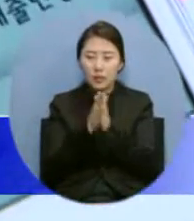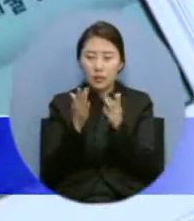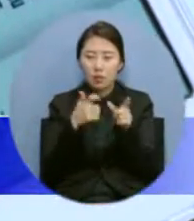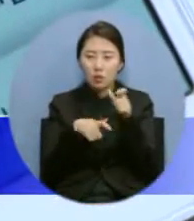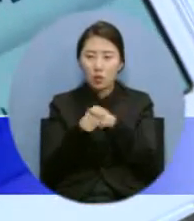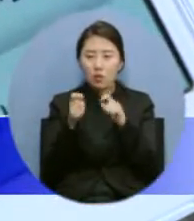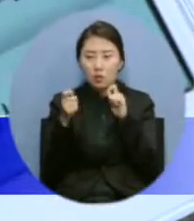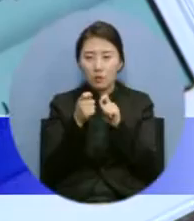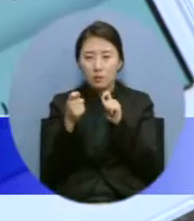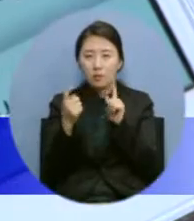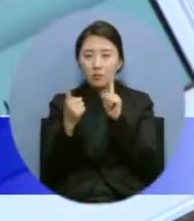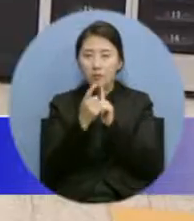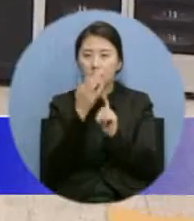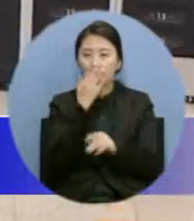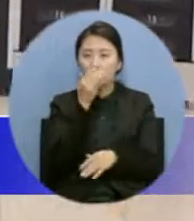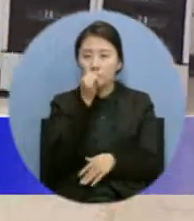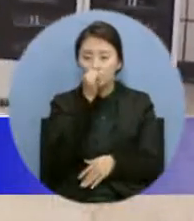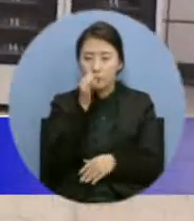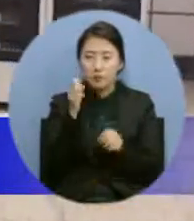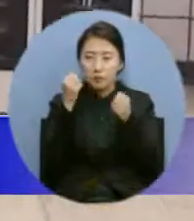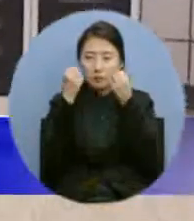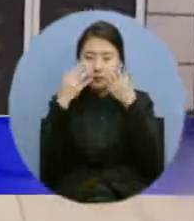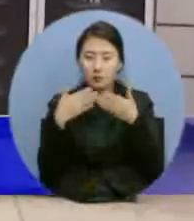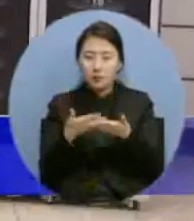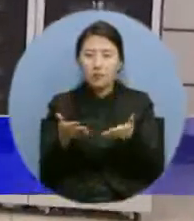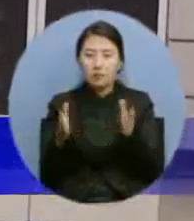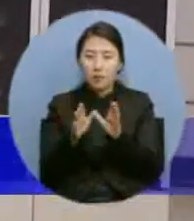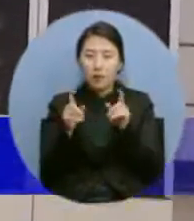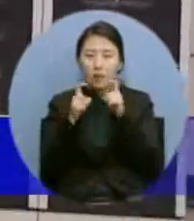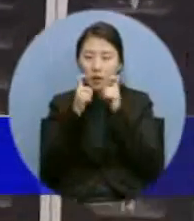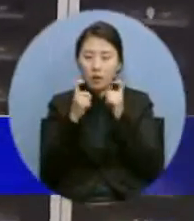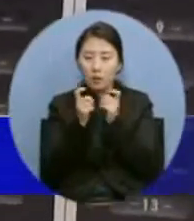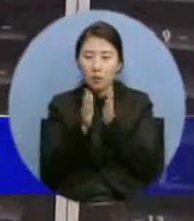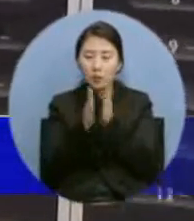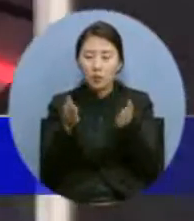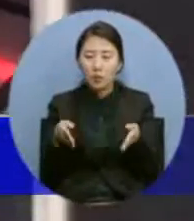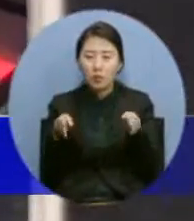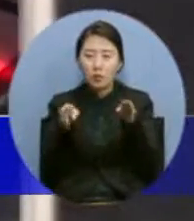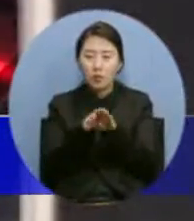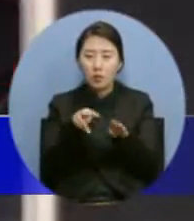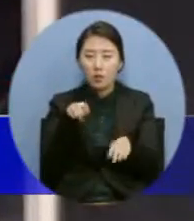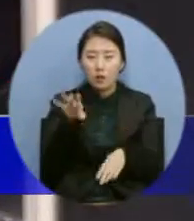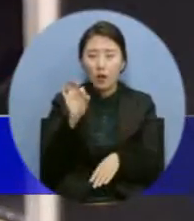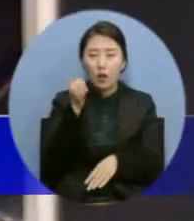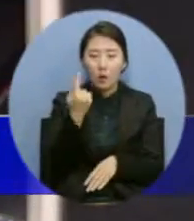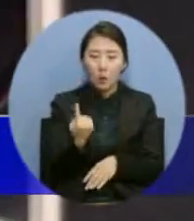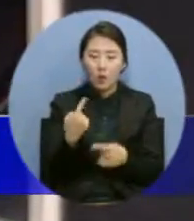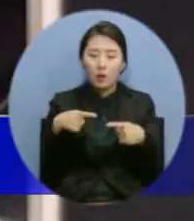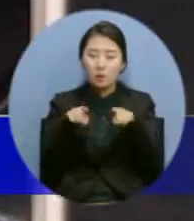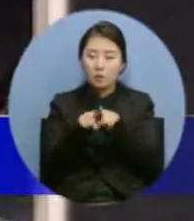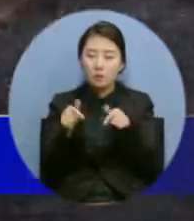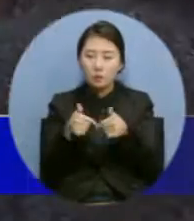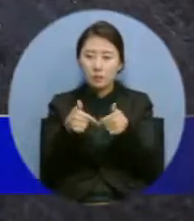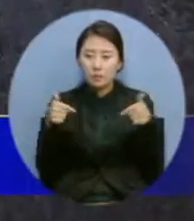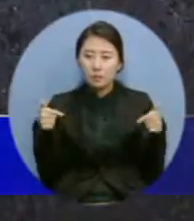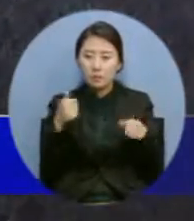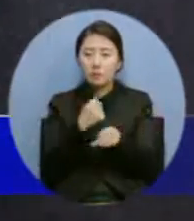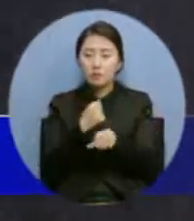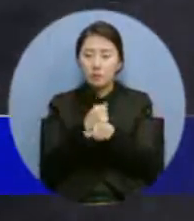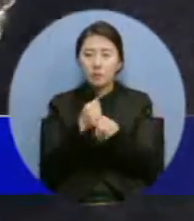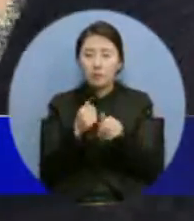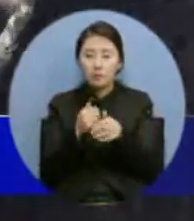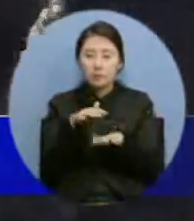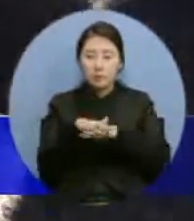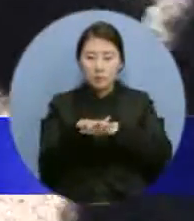더 가깝게 접할 수 있도록 새마을 문고와 작은 민간 도서관까지 상호 대차 서비스들이 좀 확대가 돼서 네. 그